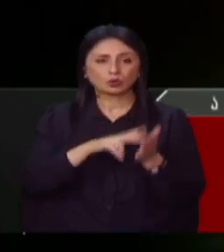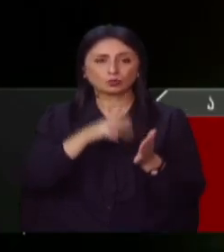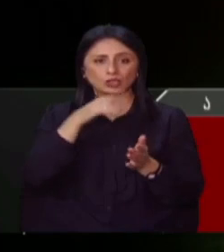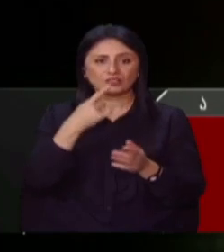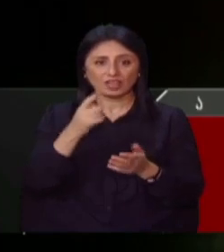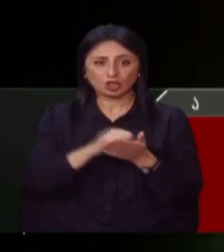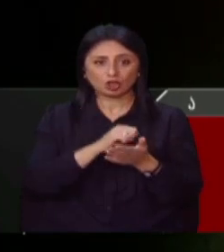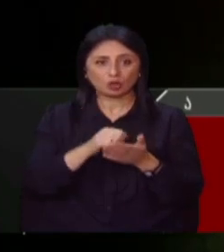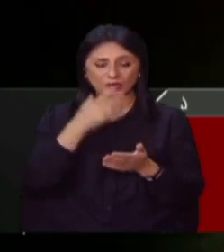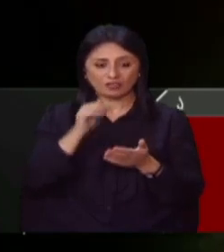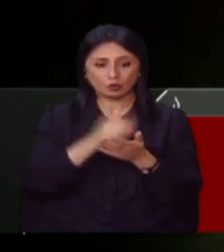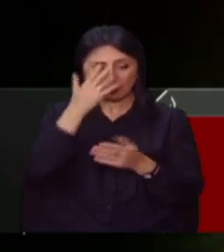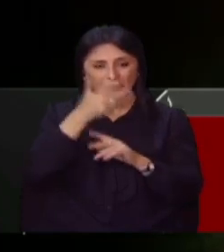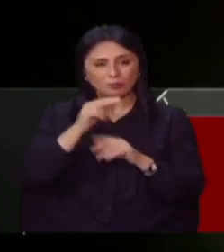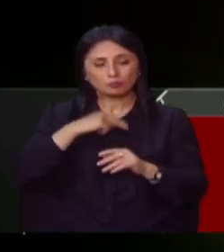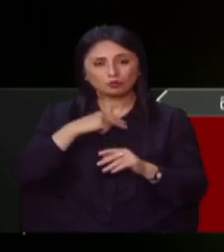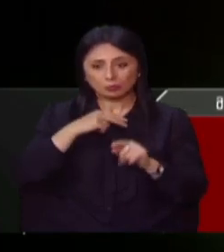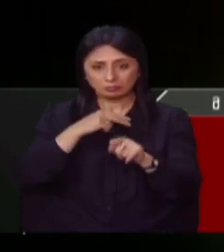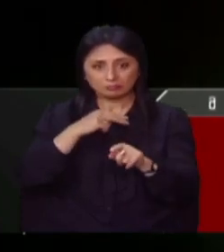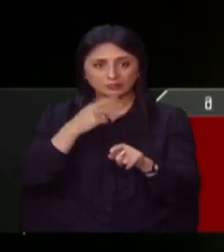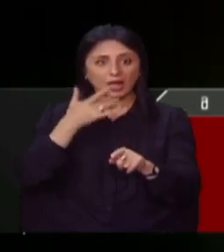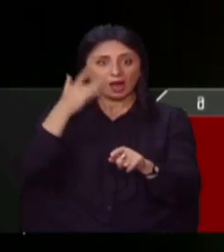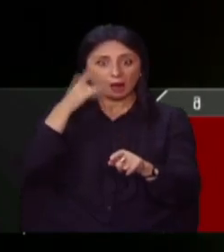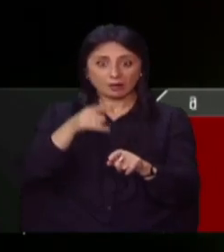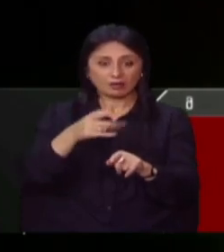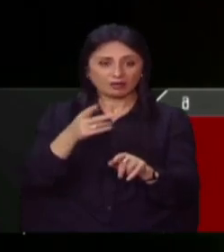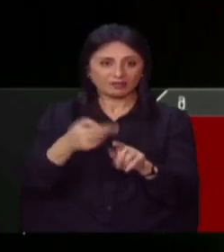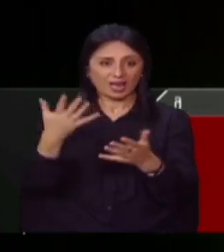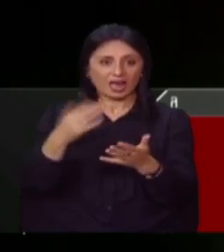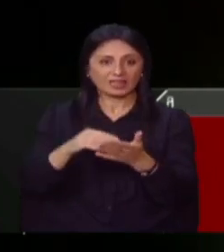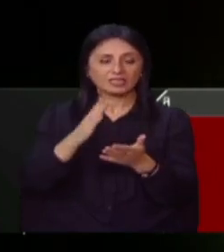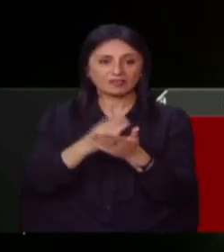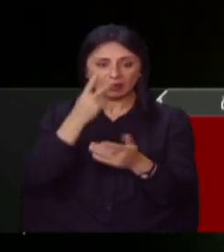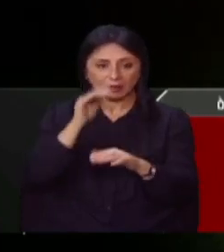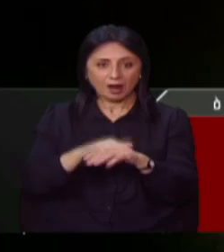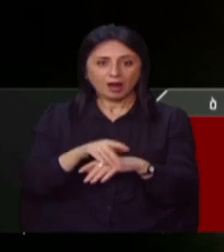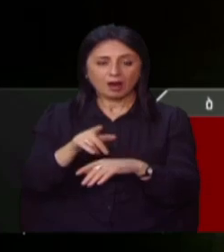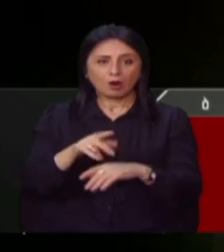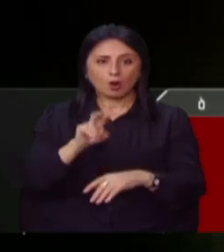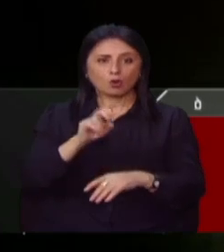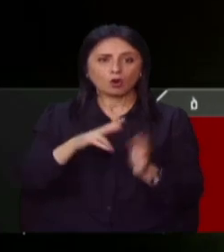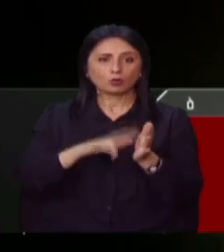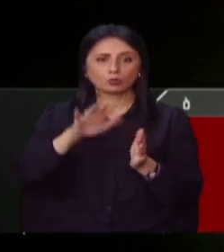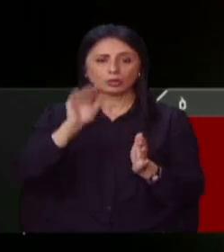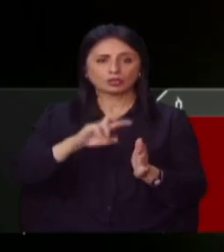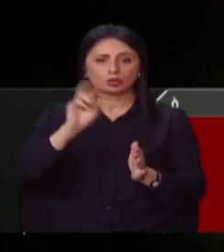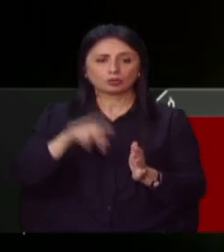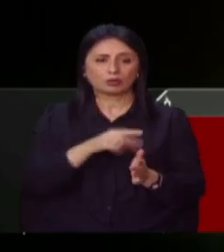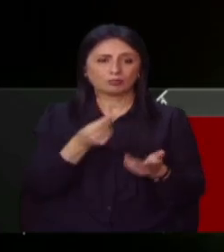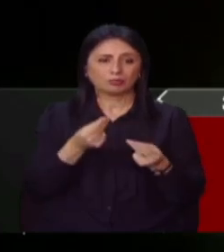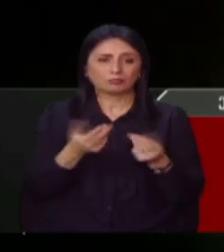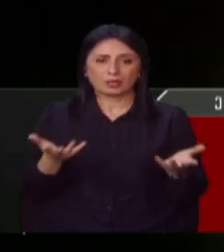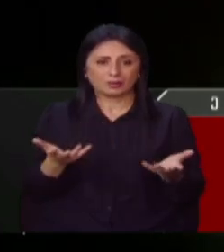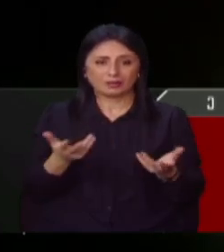ertert documentul, tauș documentul, film, zemușov, da, America și mi-a, nu, am helnațeri, stumța, mașin mas, ora sunt cum zahut. $1000 da